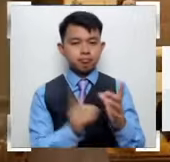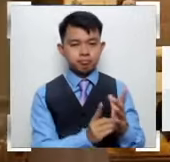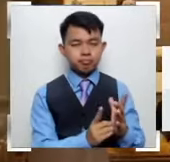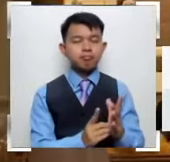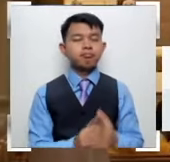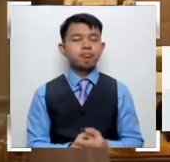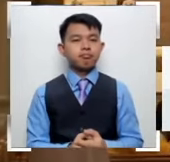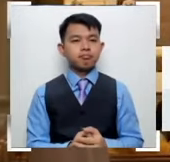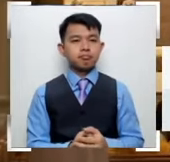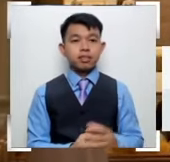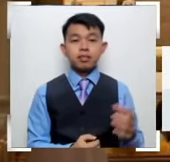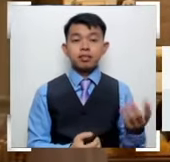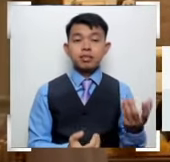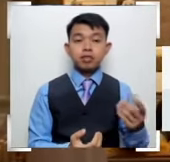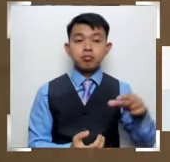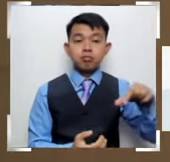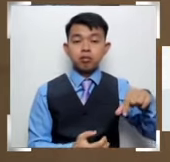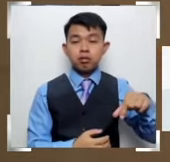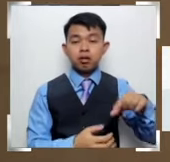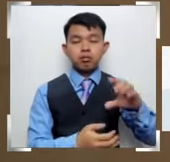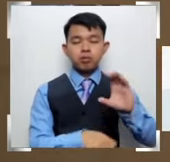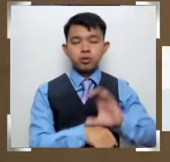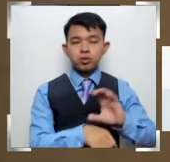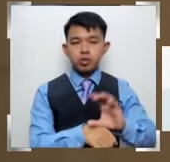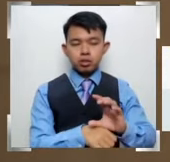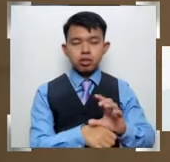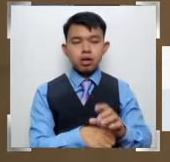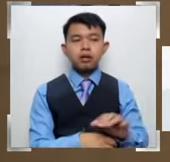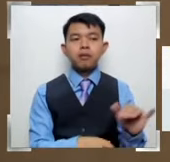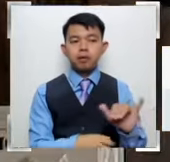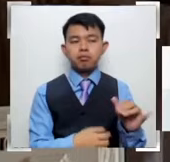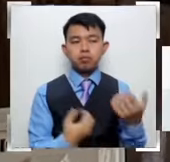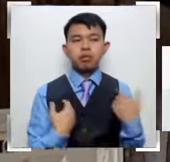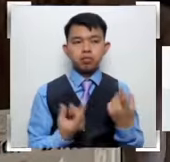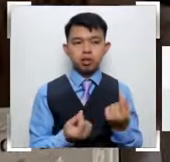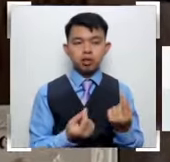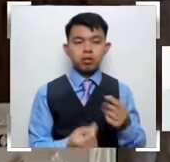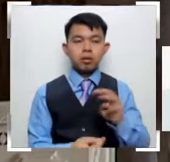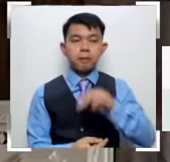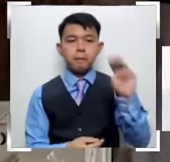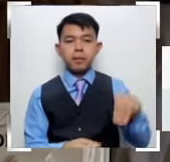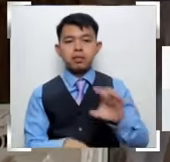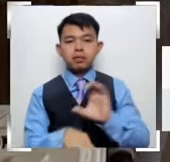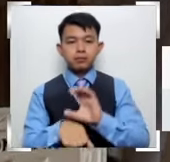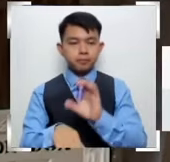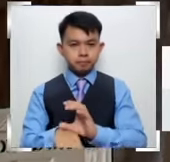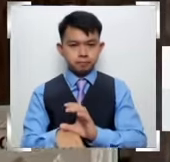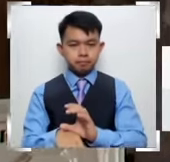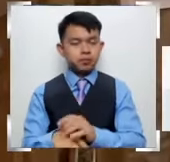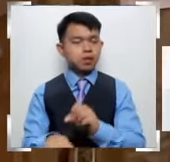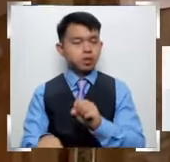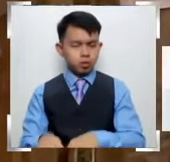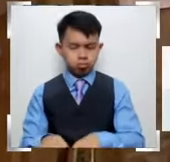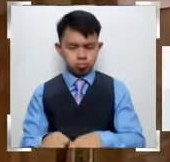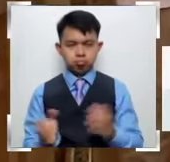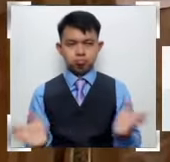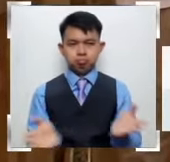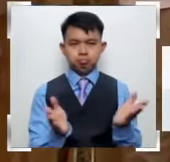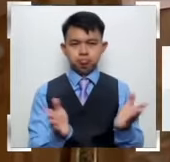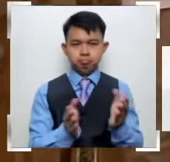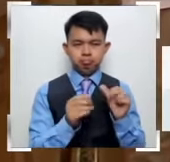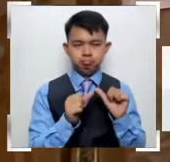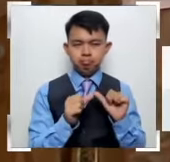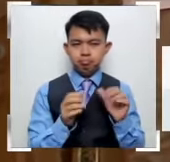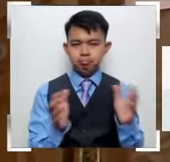mga kahalintulad na mga aktibidad sa Manila Cathedral, kaya ipinapatupad din ang health and safety protocols doon. Expected na namin